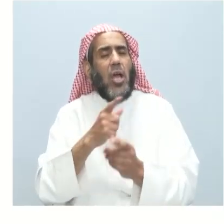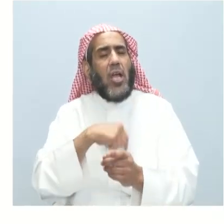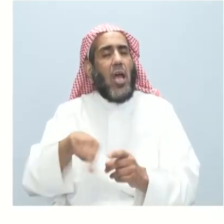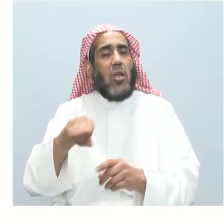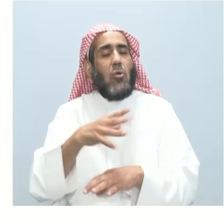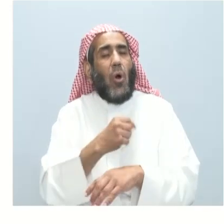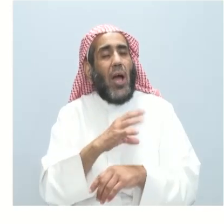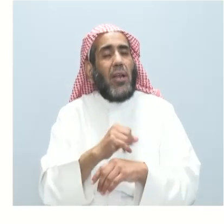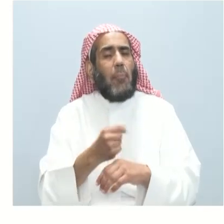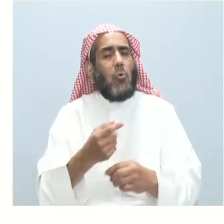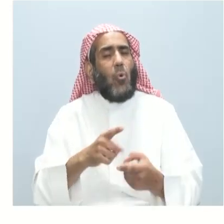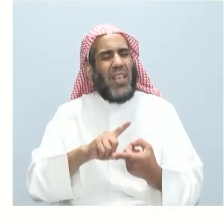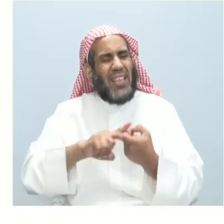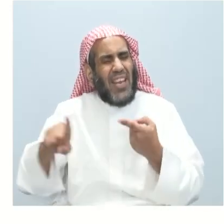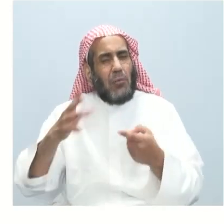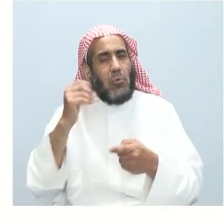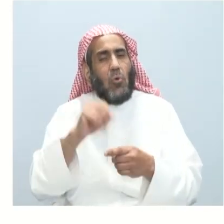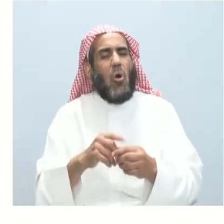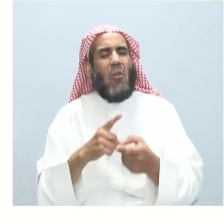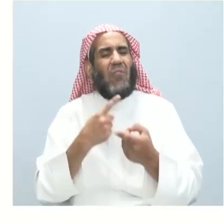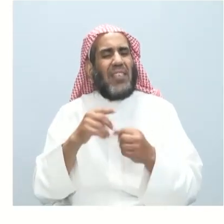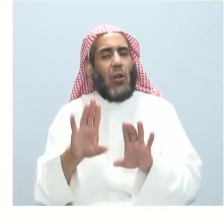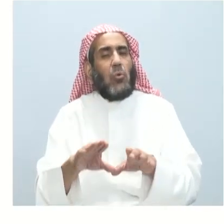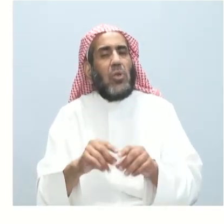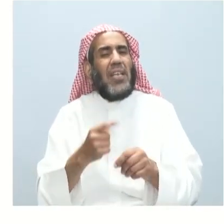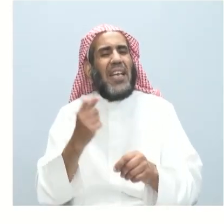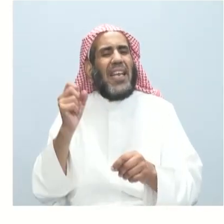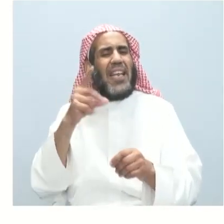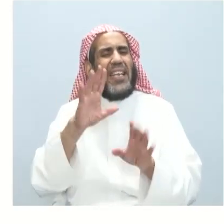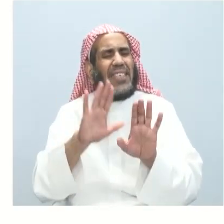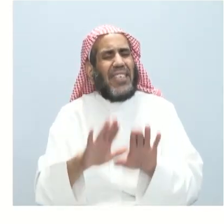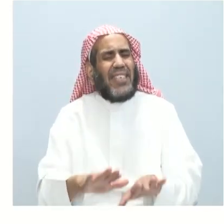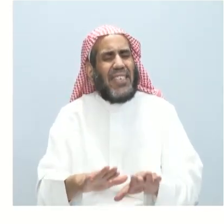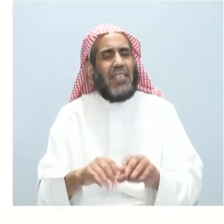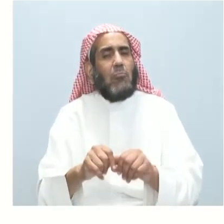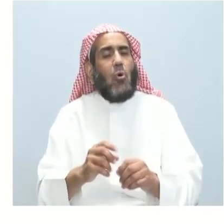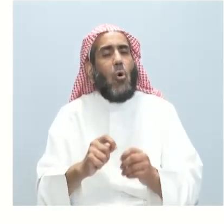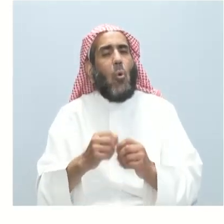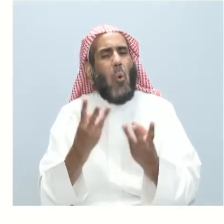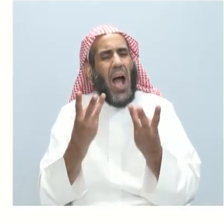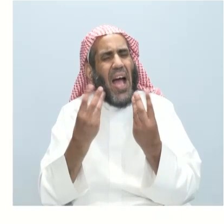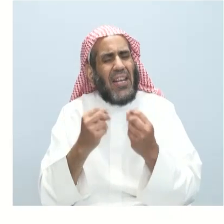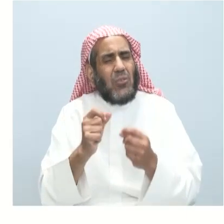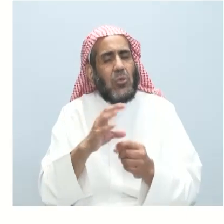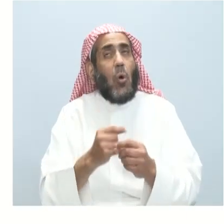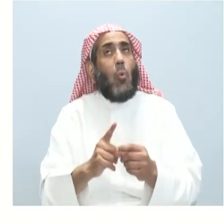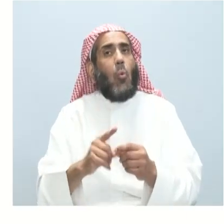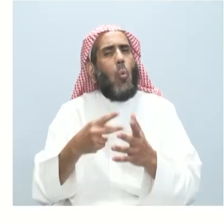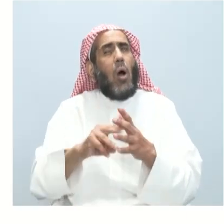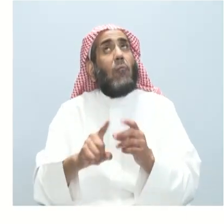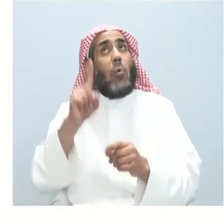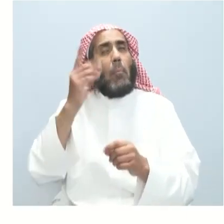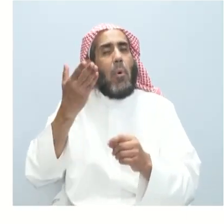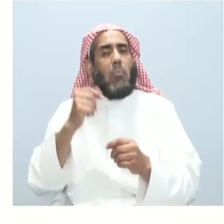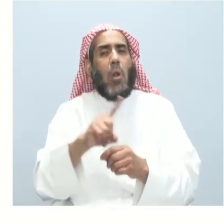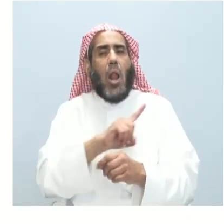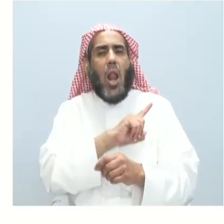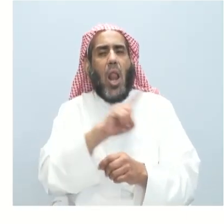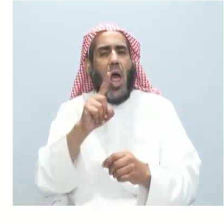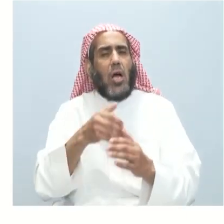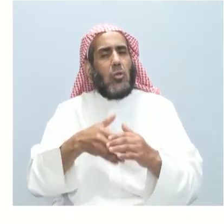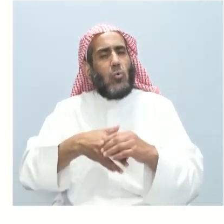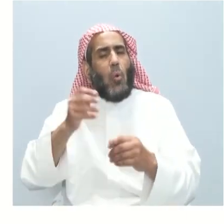ايها النبي اذا طلقتم النساء فطلقوهن لعدتهن واحصوا العده واتقوا الله ربكم لا